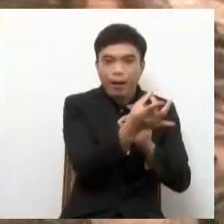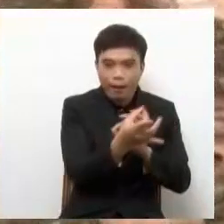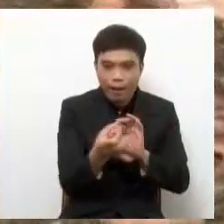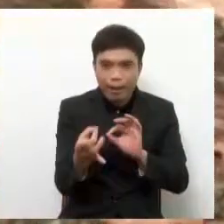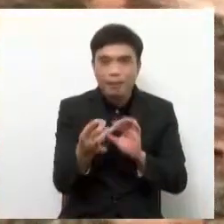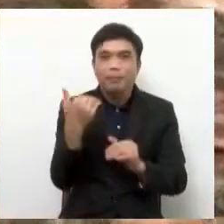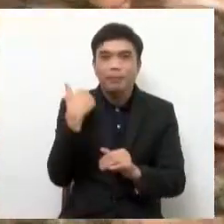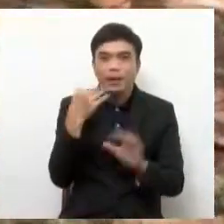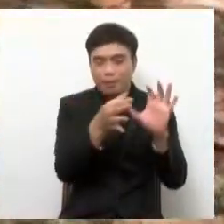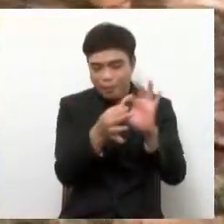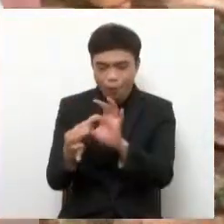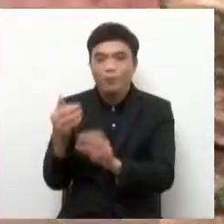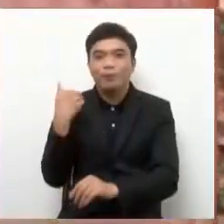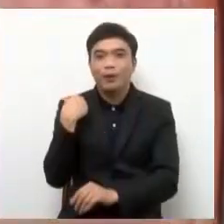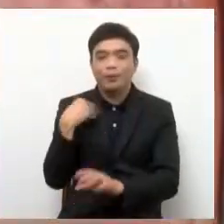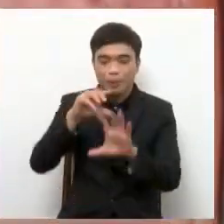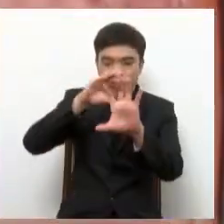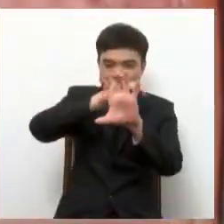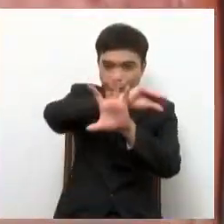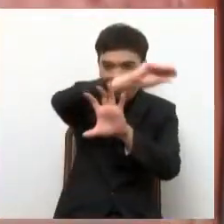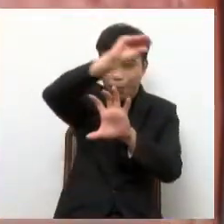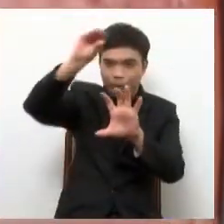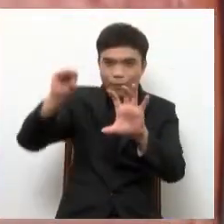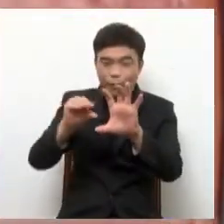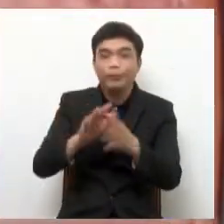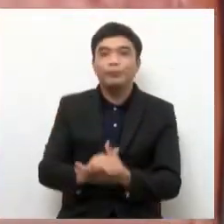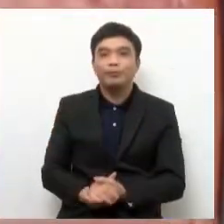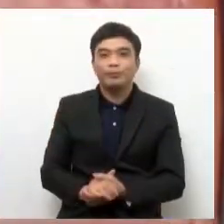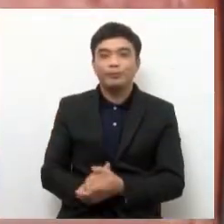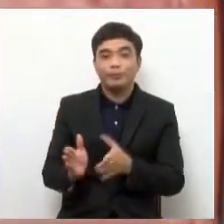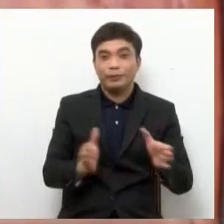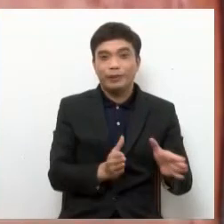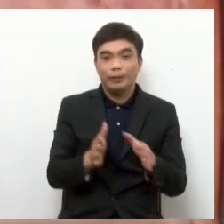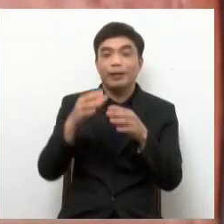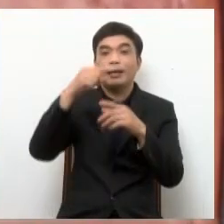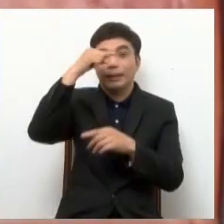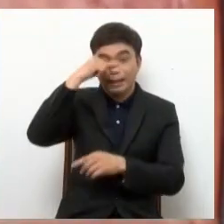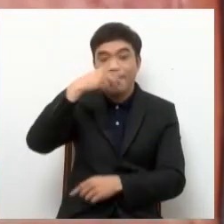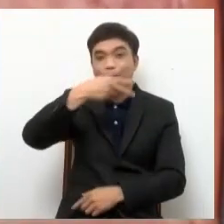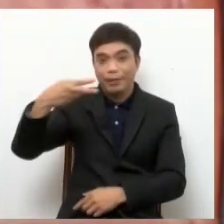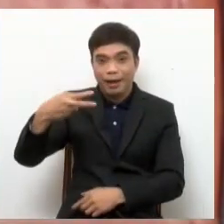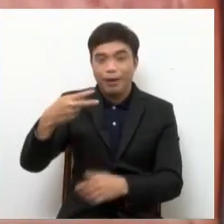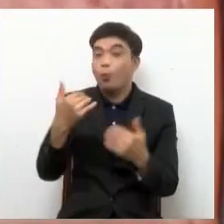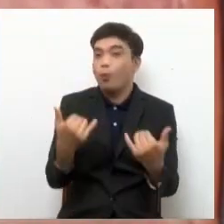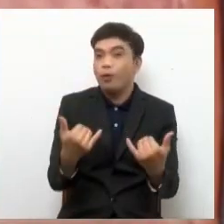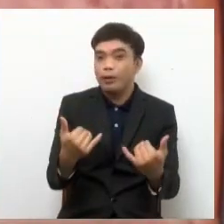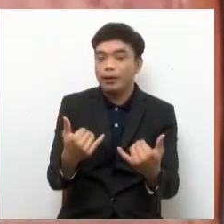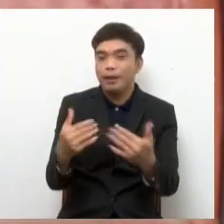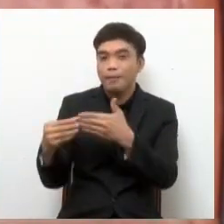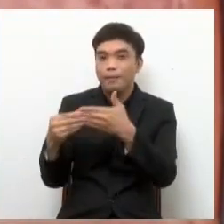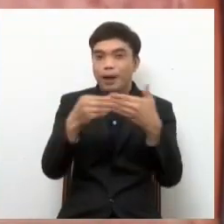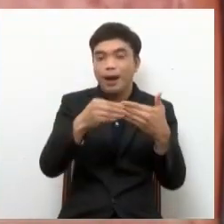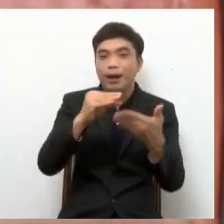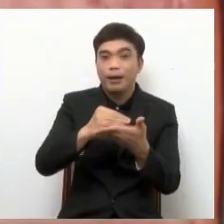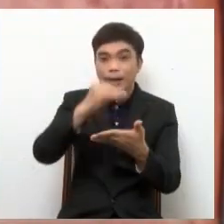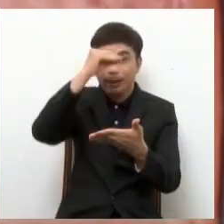ากทางที่ครับผมครับ กลุ่มสาระการเรียนรู้ภาษาไทยนะครับวันนี้ได้มีโอกาสนำนักเรียนนะครับมาศึก